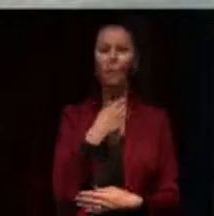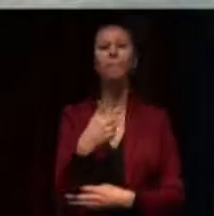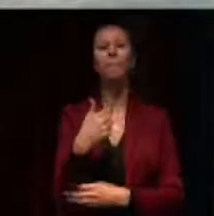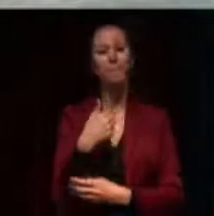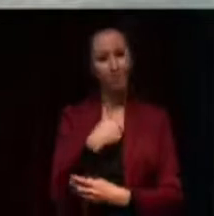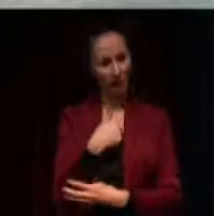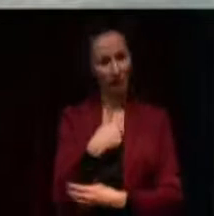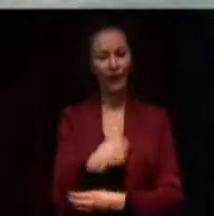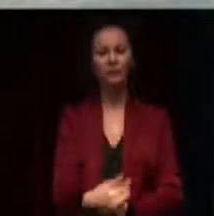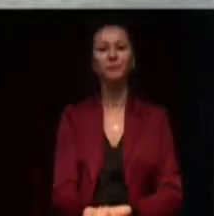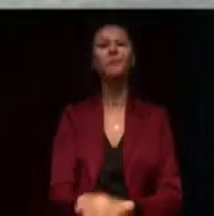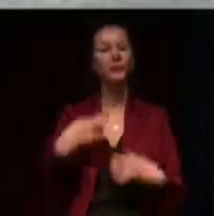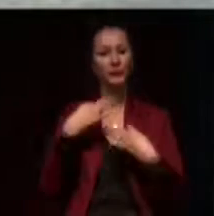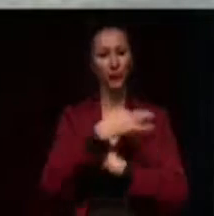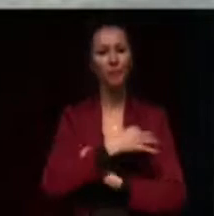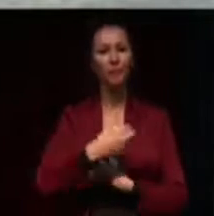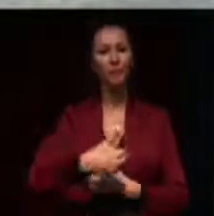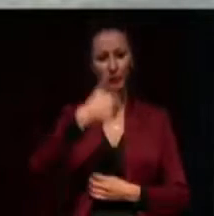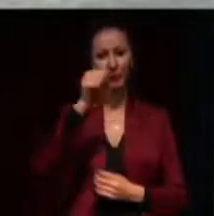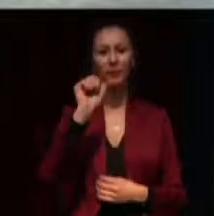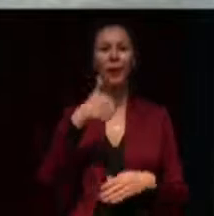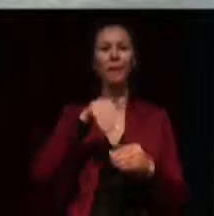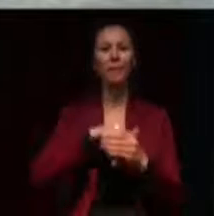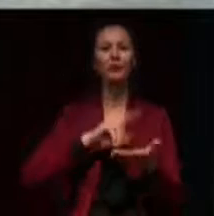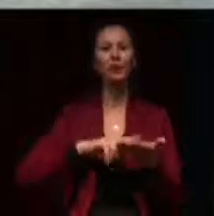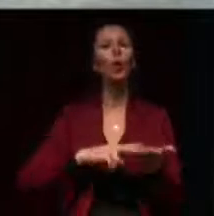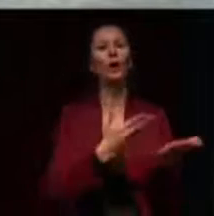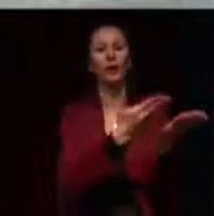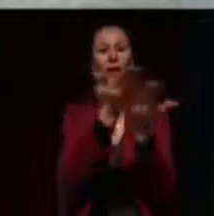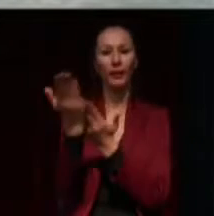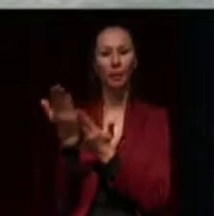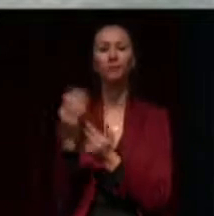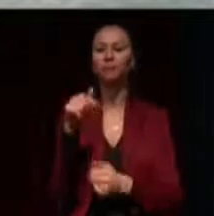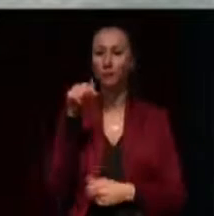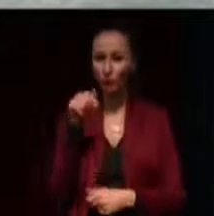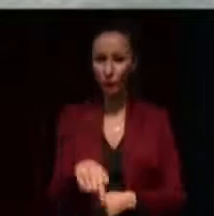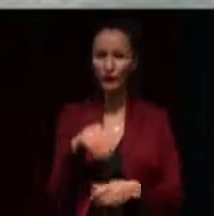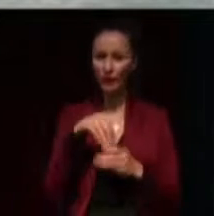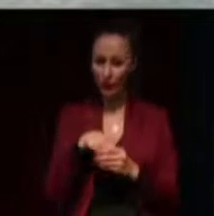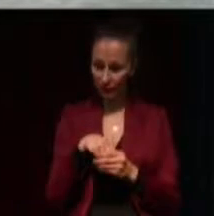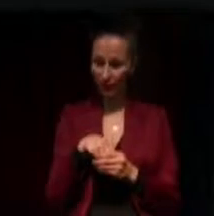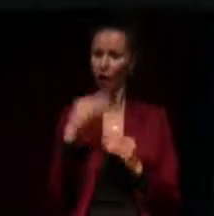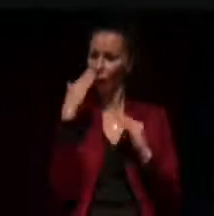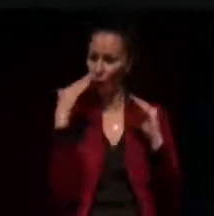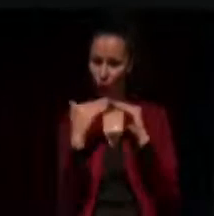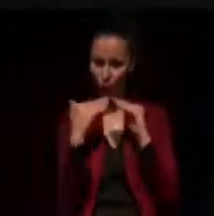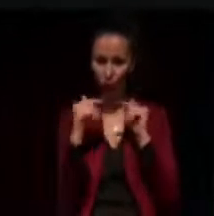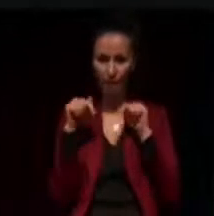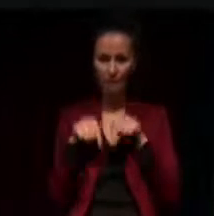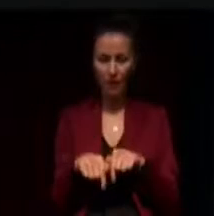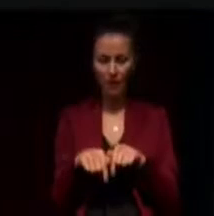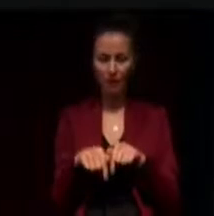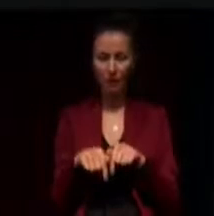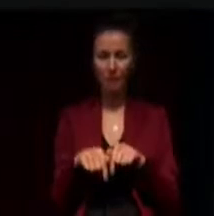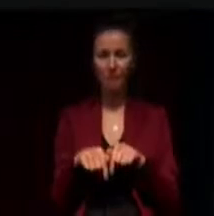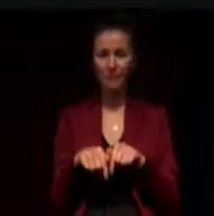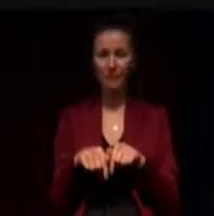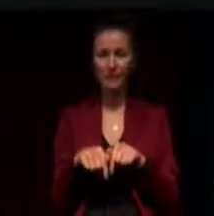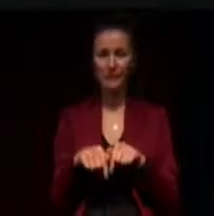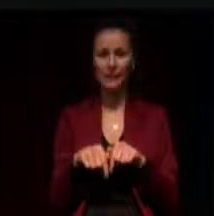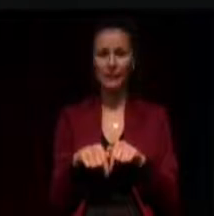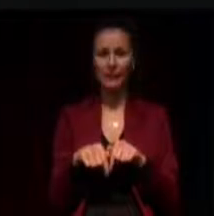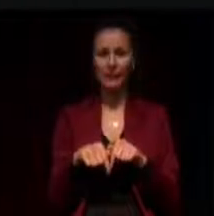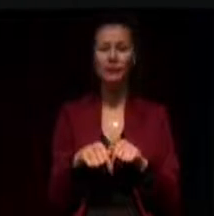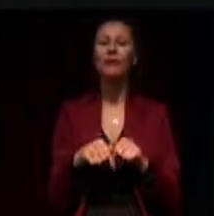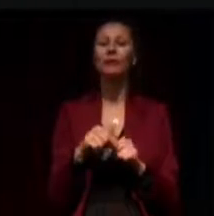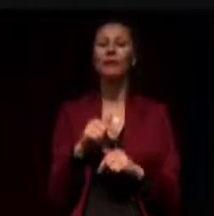Ben buyursunuz. De Sayın Başkanım, değerli meclis üyeleri, bu uyarıya riayet edeceğimi ve şeylerim, kartlarım